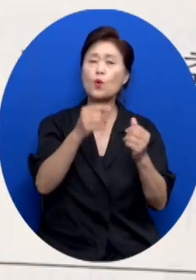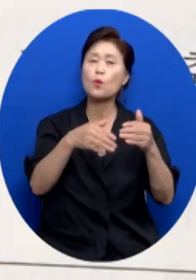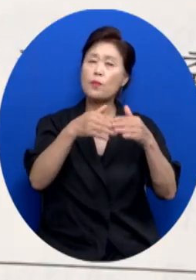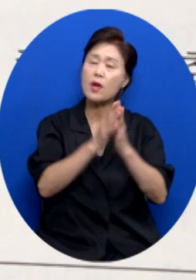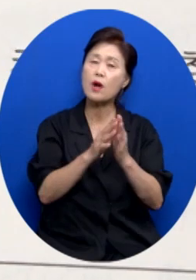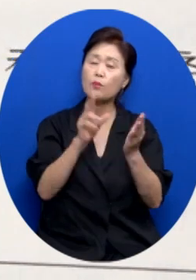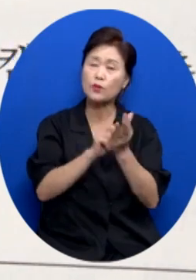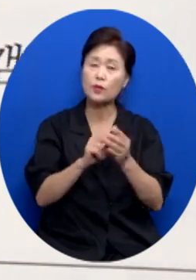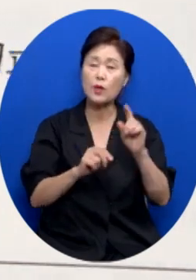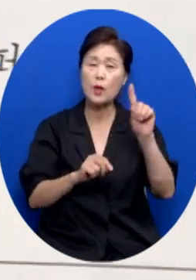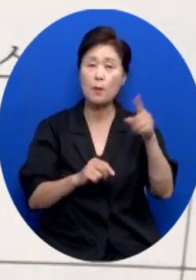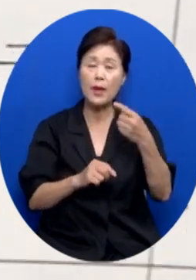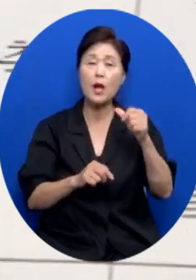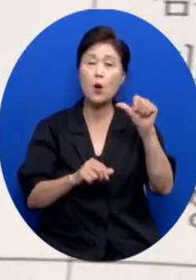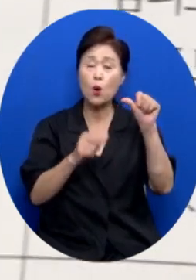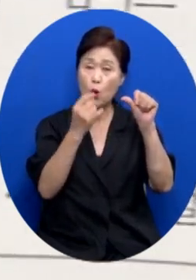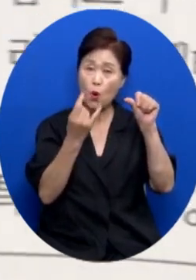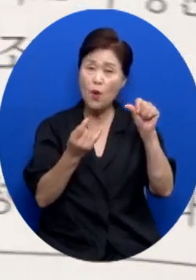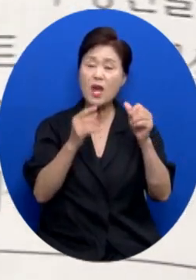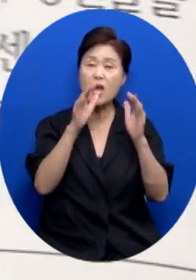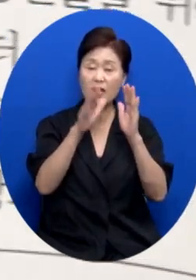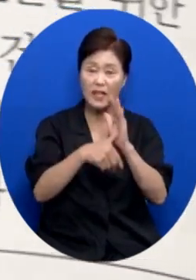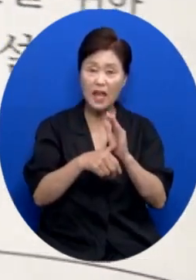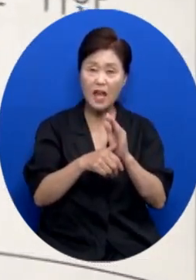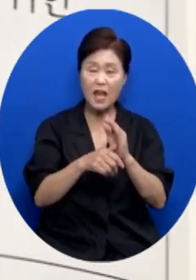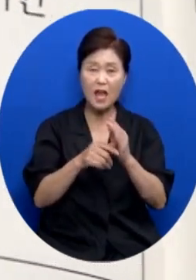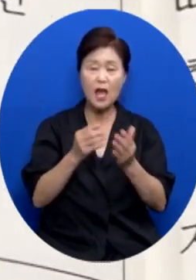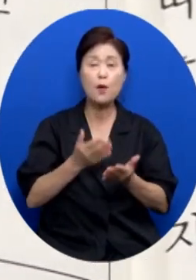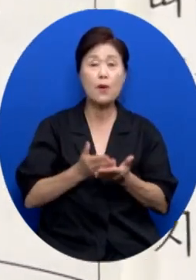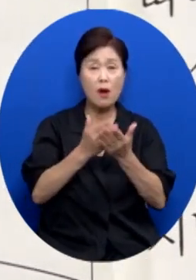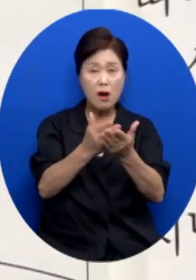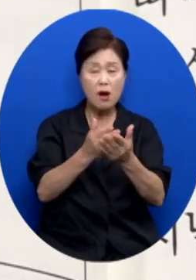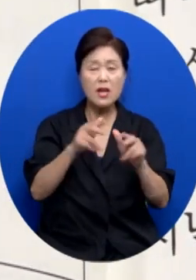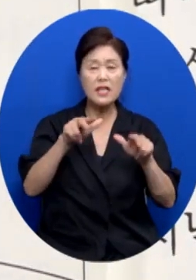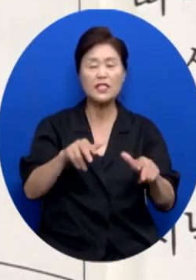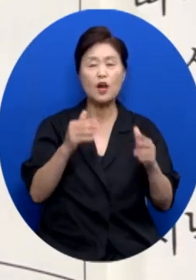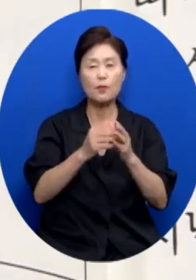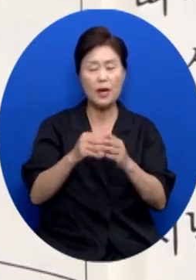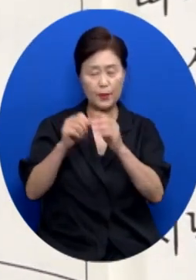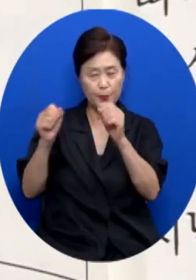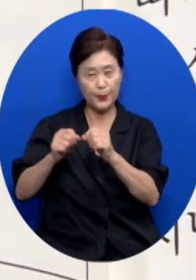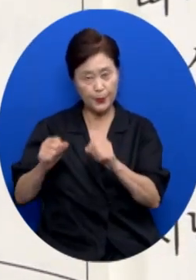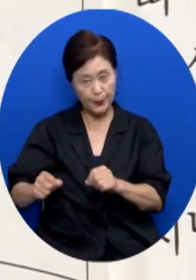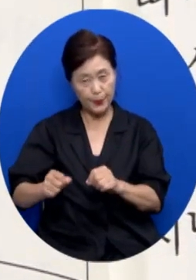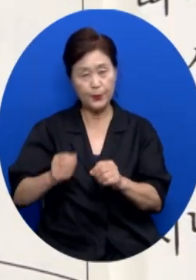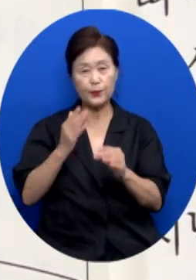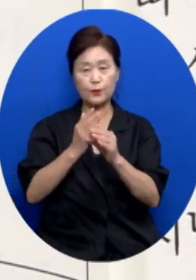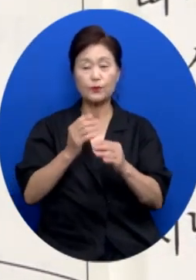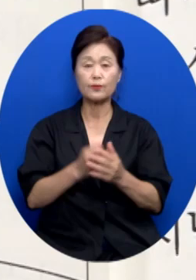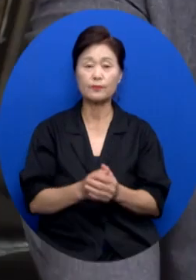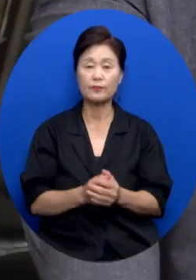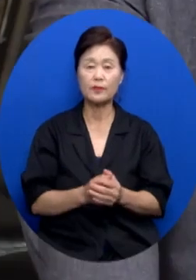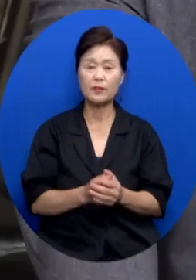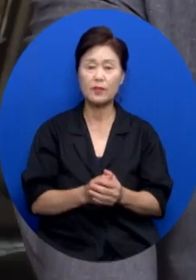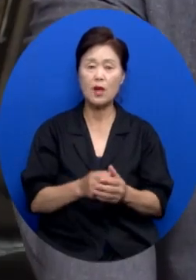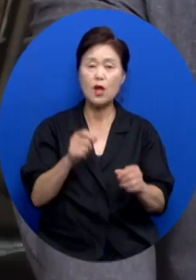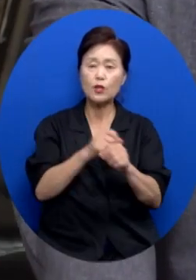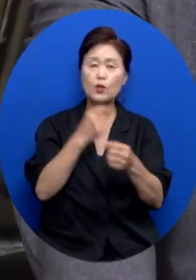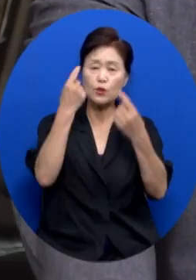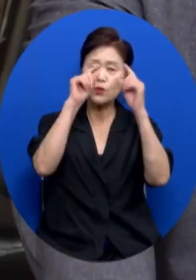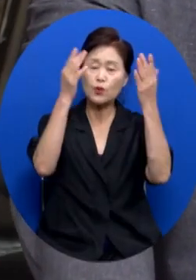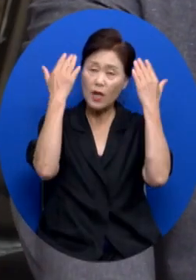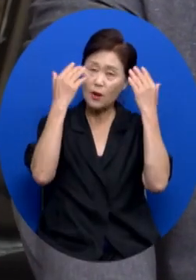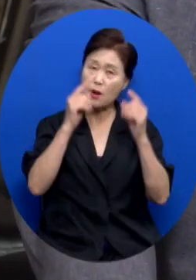지난 105회 총회에서 관련 연구안이 나온 이래 지금까지 답보 상태였습니다. 특수대학이라고 얘기할 수 있는